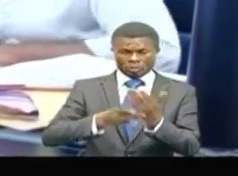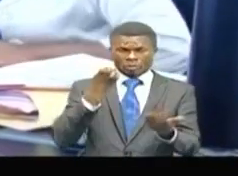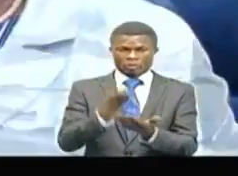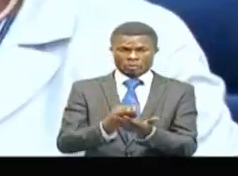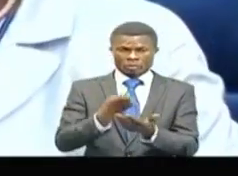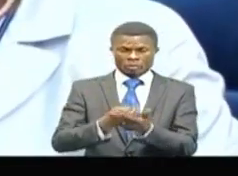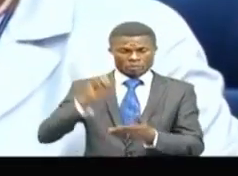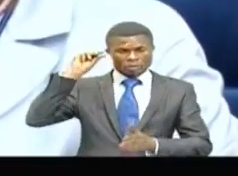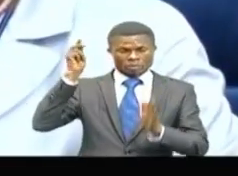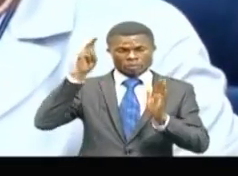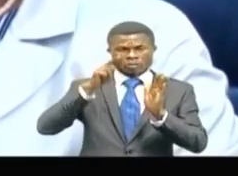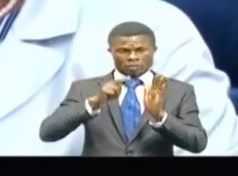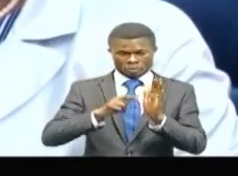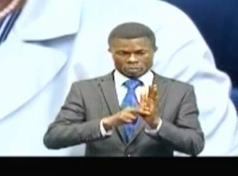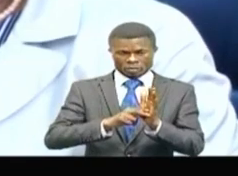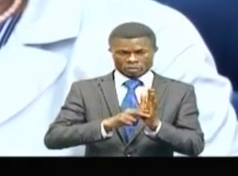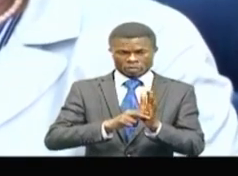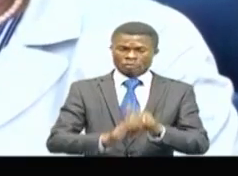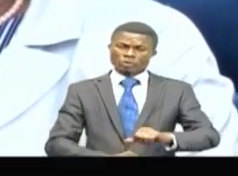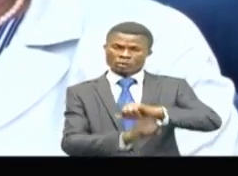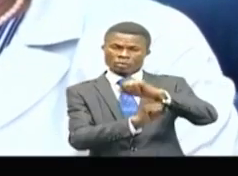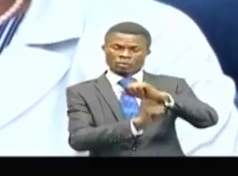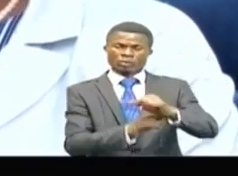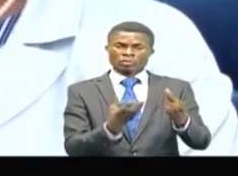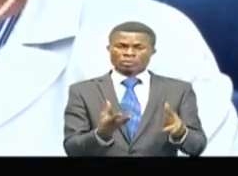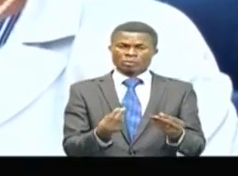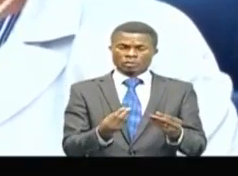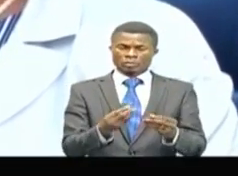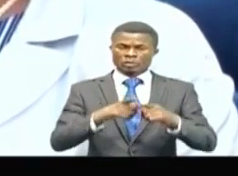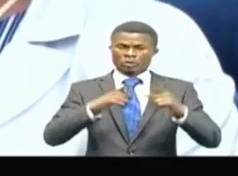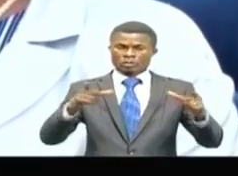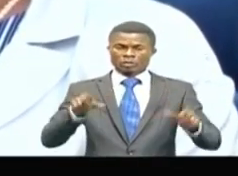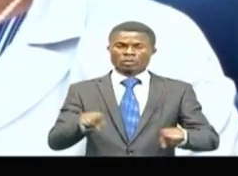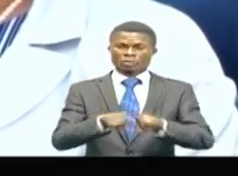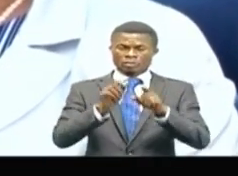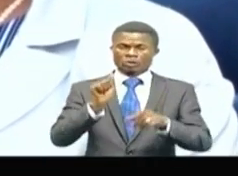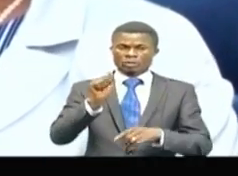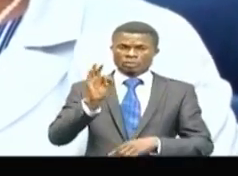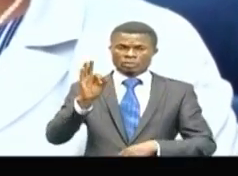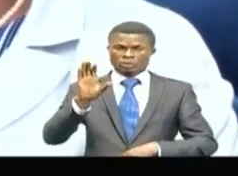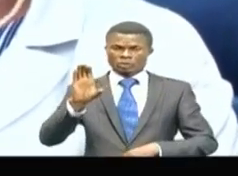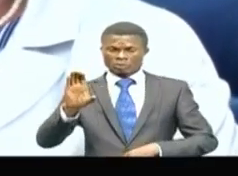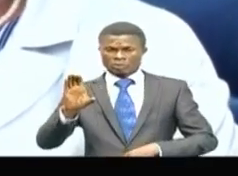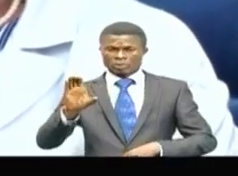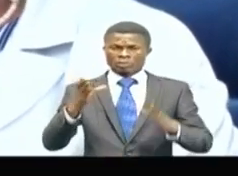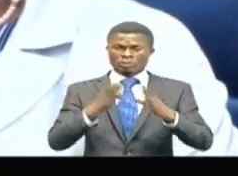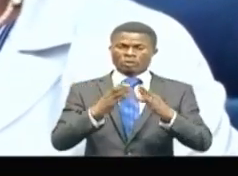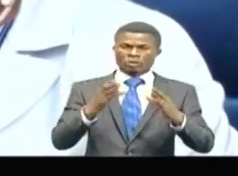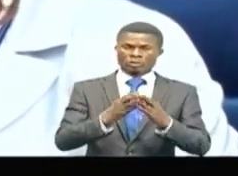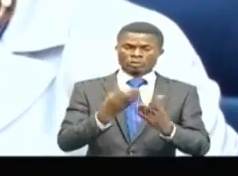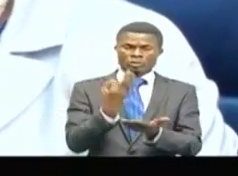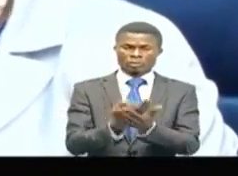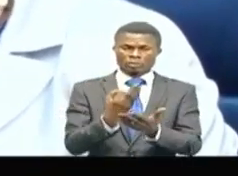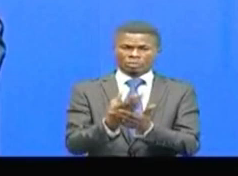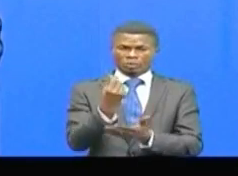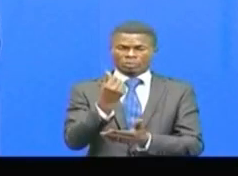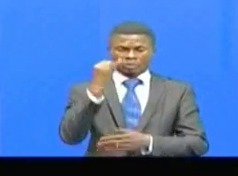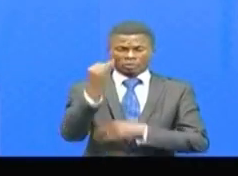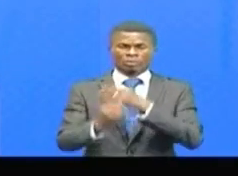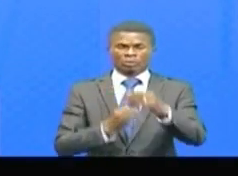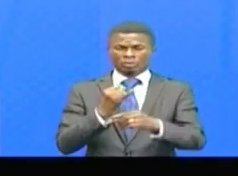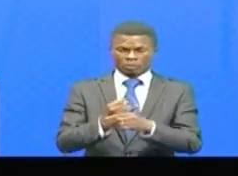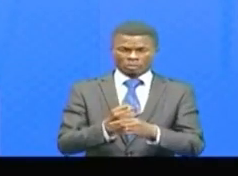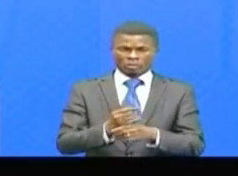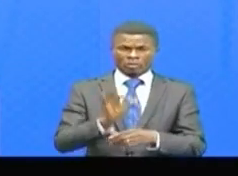du gouvernement appuyé par la facilité élargie de crédit FEC avec le Fonds monétaire international